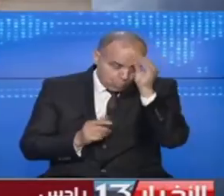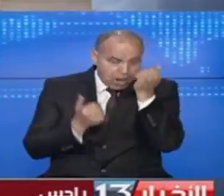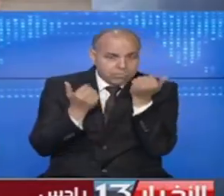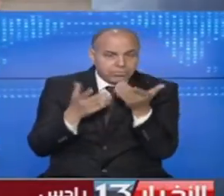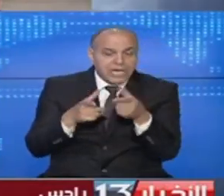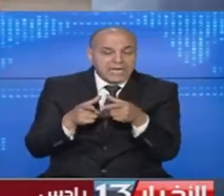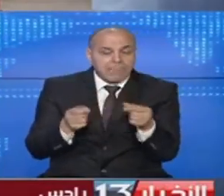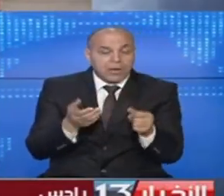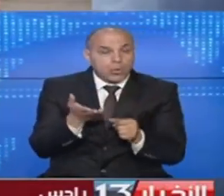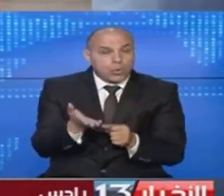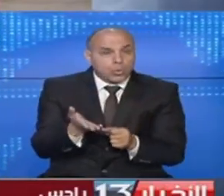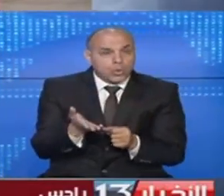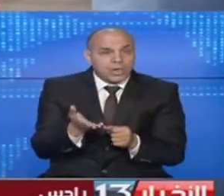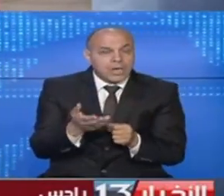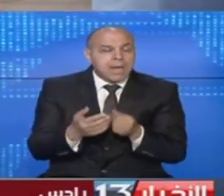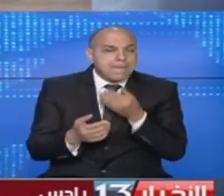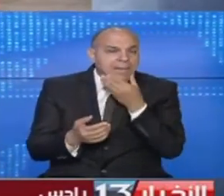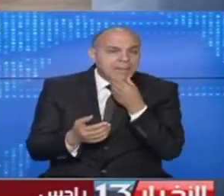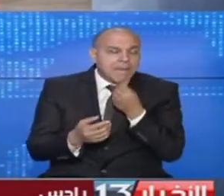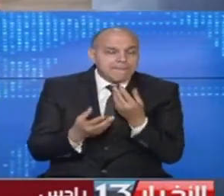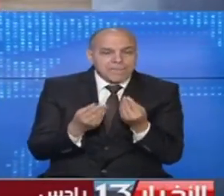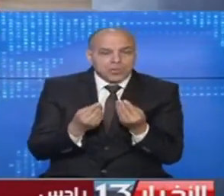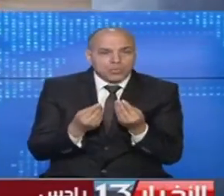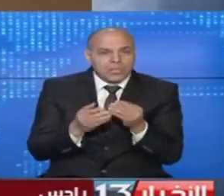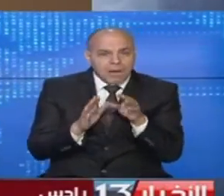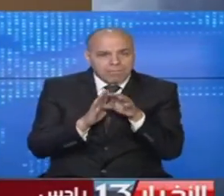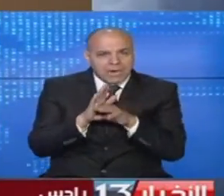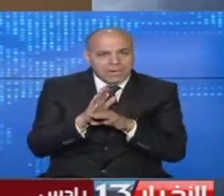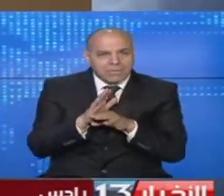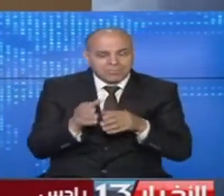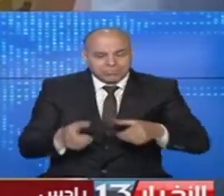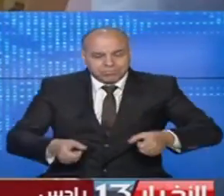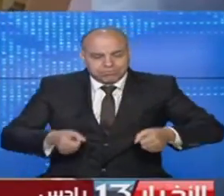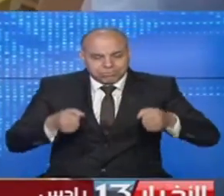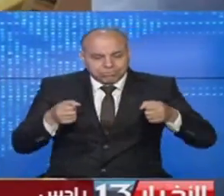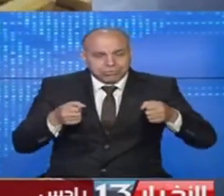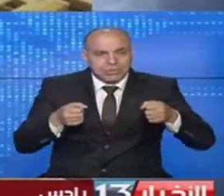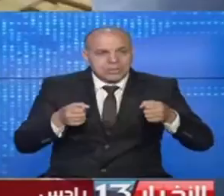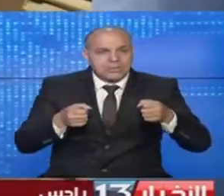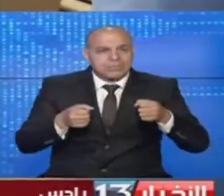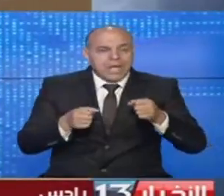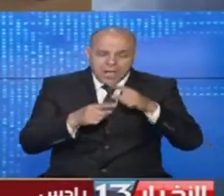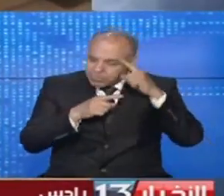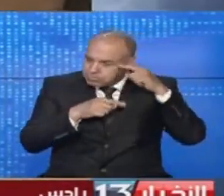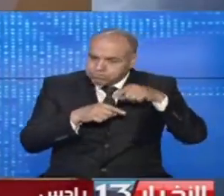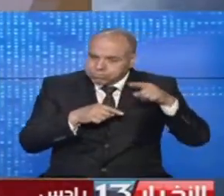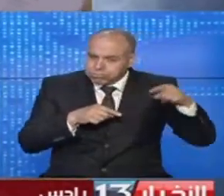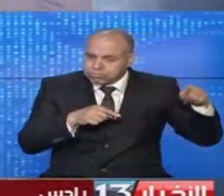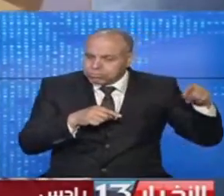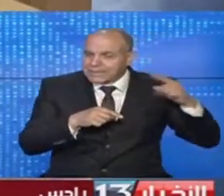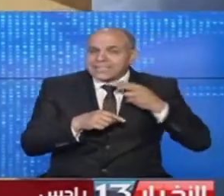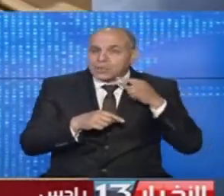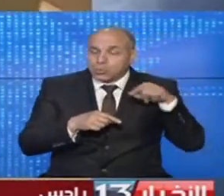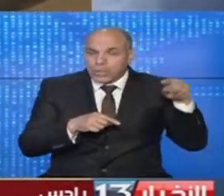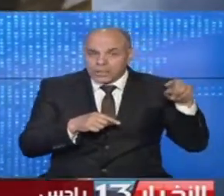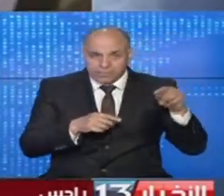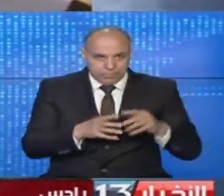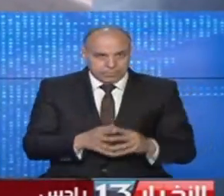من اليابان متمثلة في مجموعة من الآلات المحمولة لنظام الموجات فوق الصوتية.